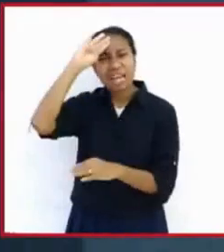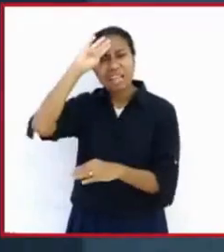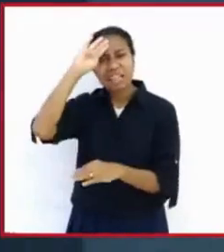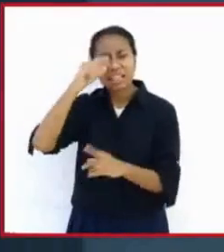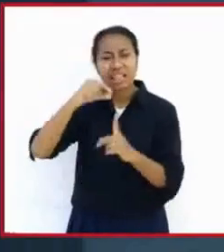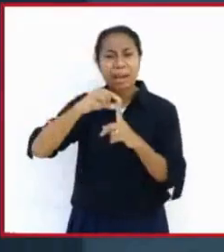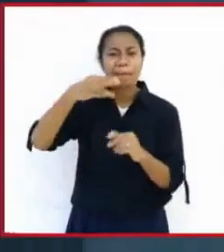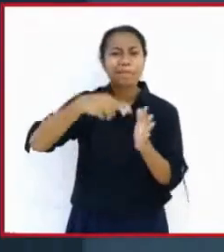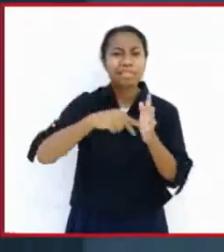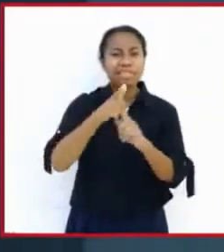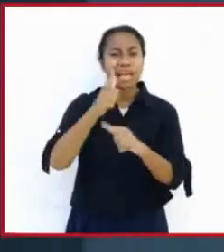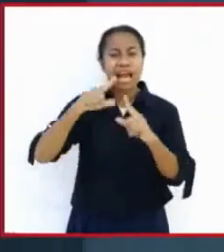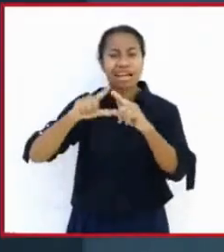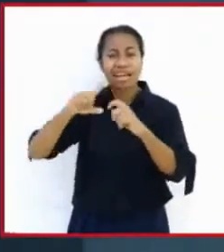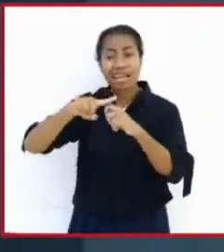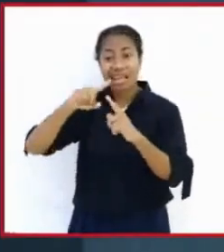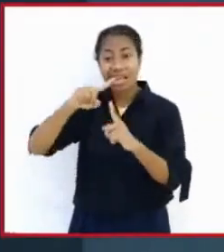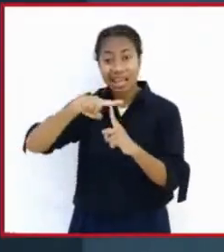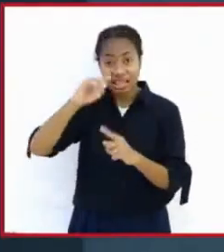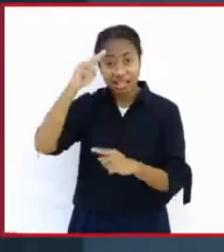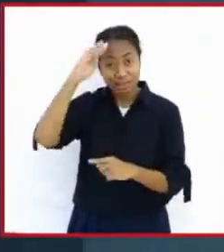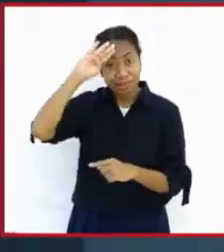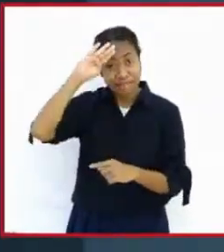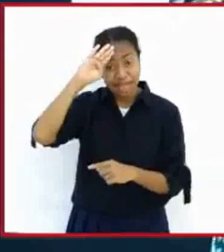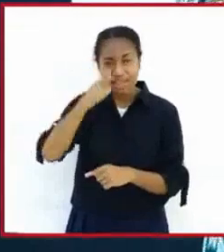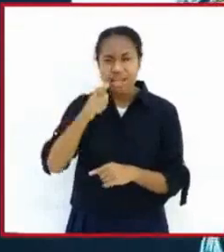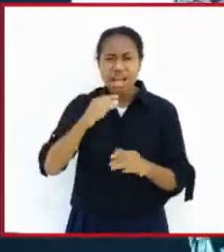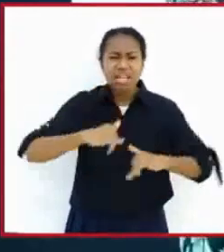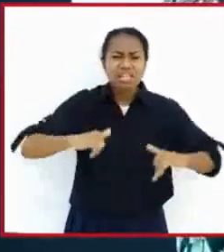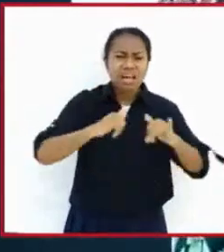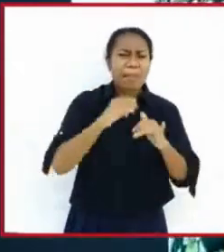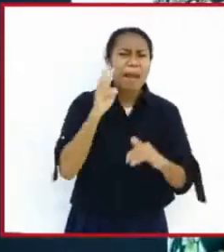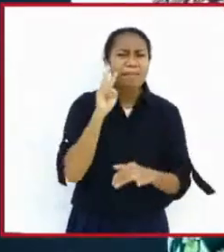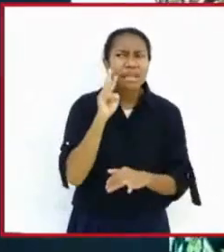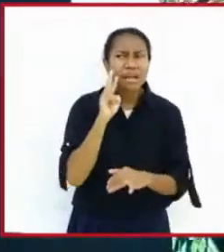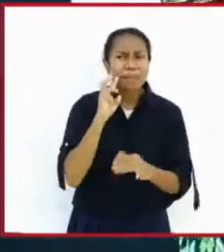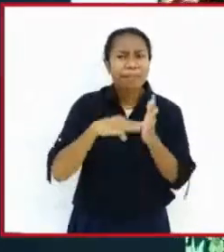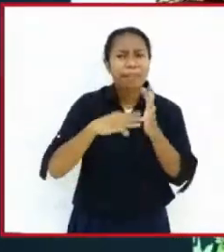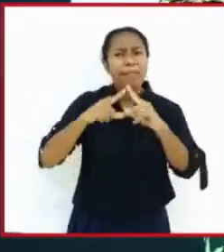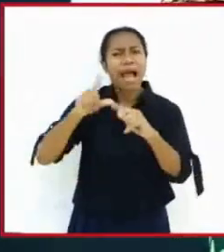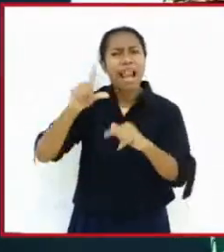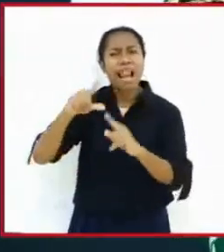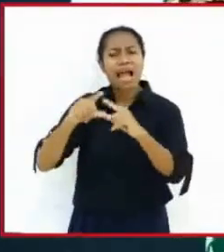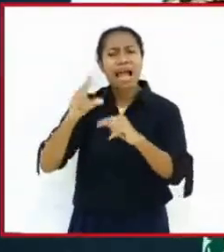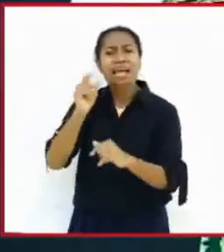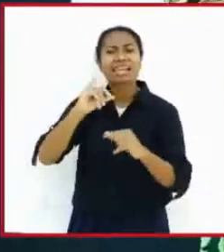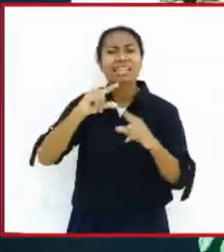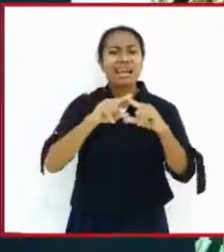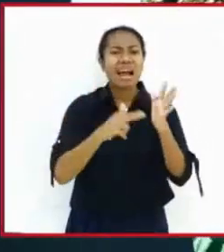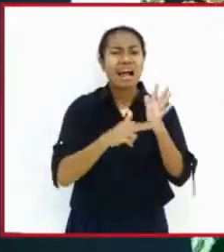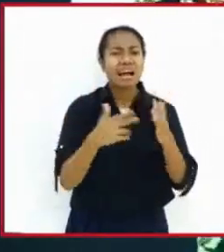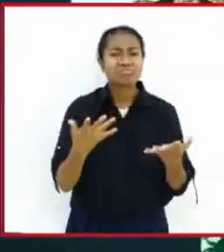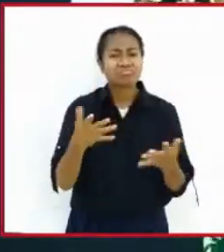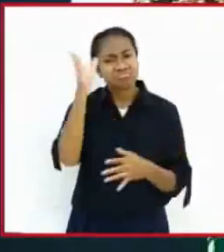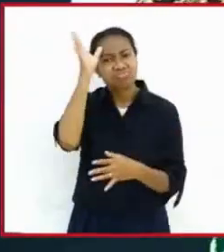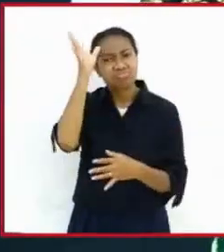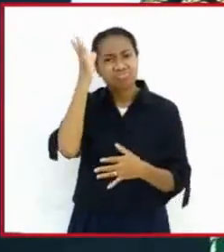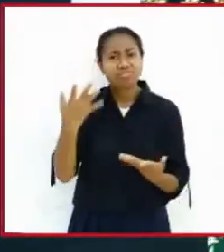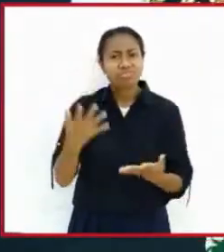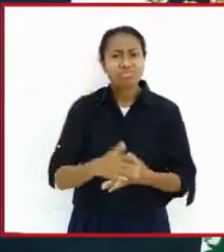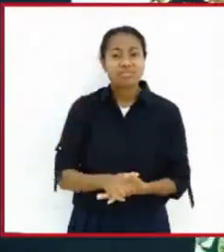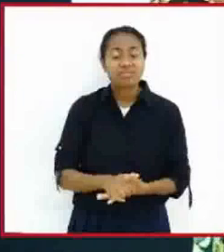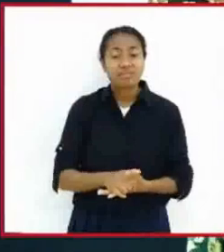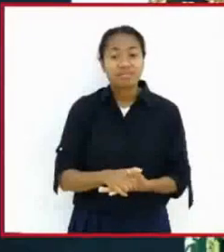penyakit-penyakit semacam penyakit malaria yang aneh dan dalam penyakit